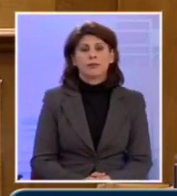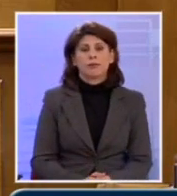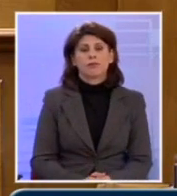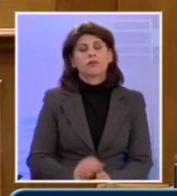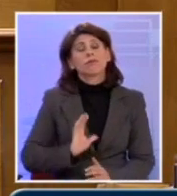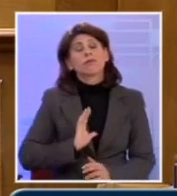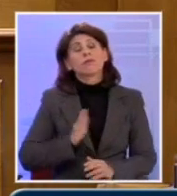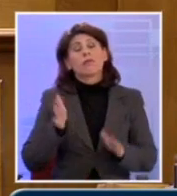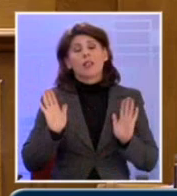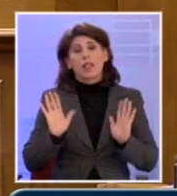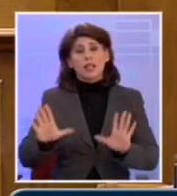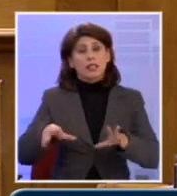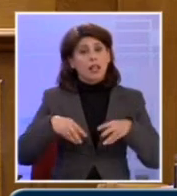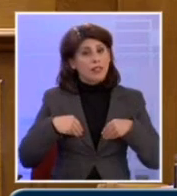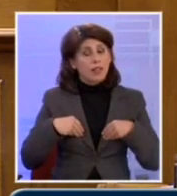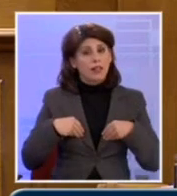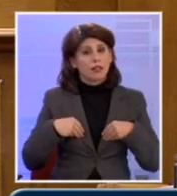Δεν είναι διατεθειμένη να δέχεται